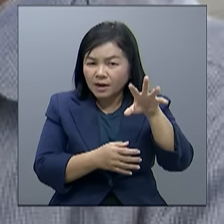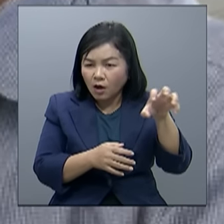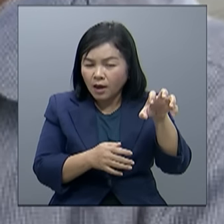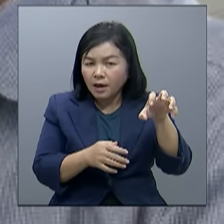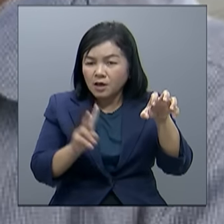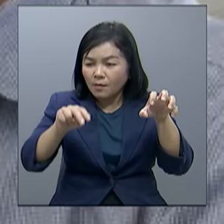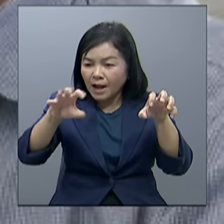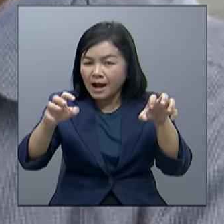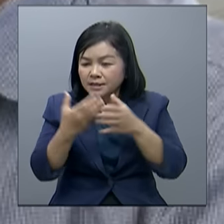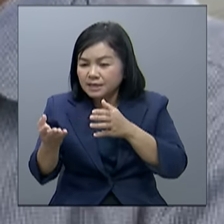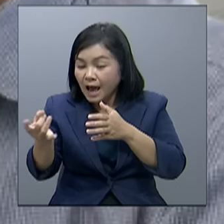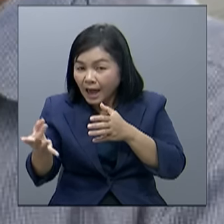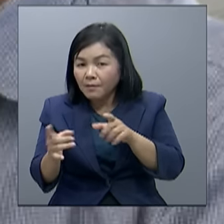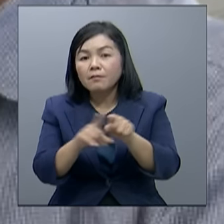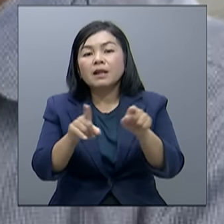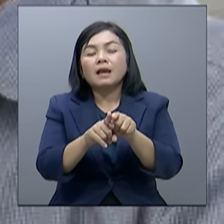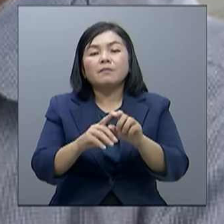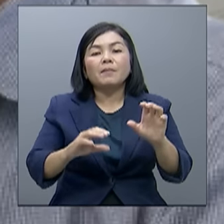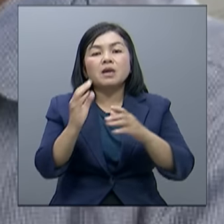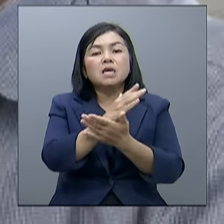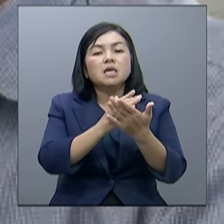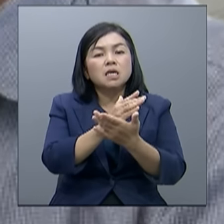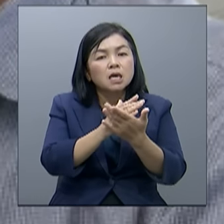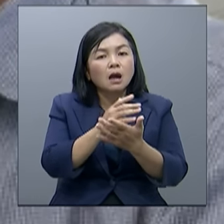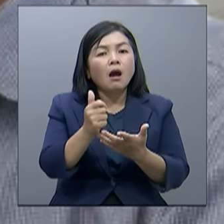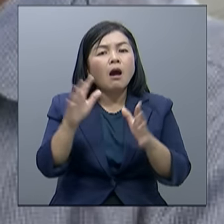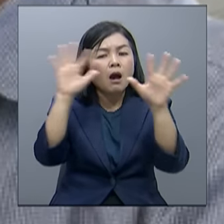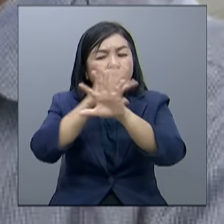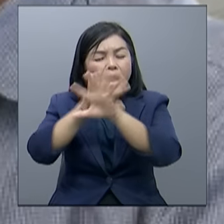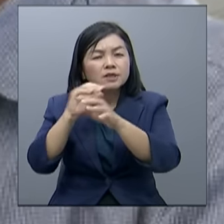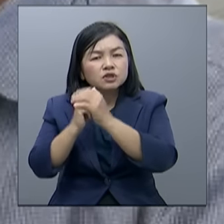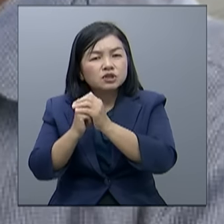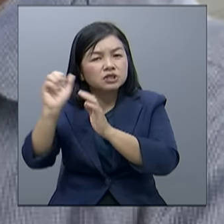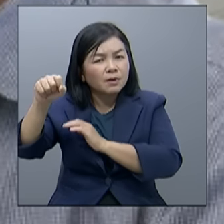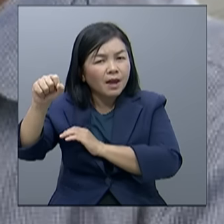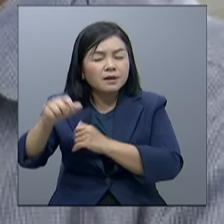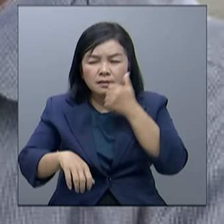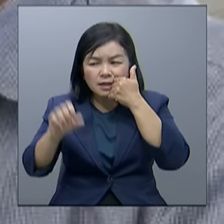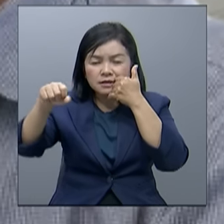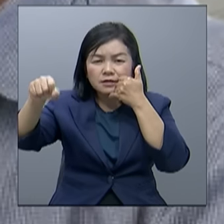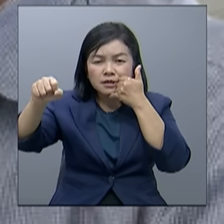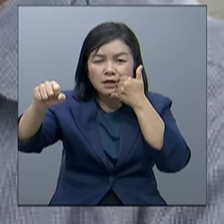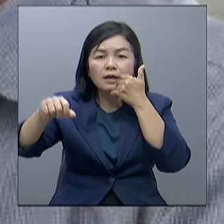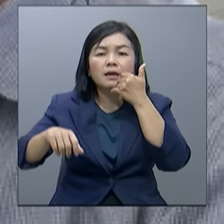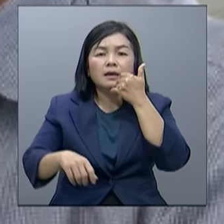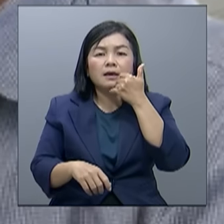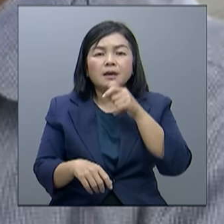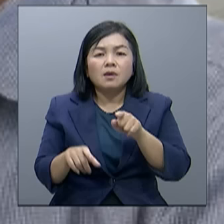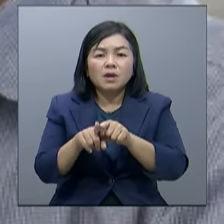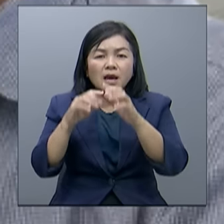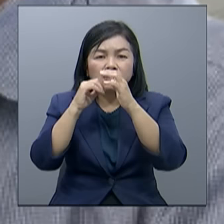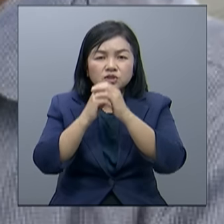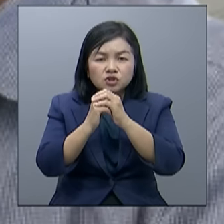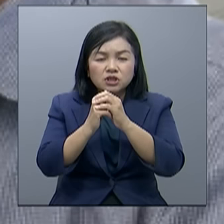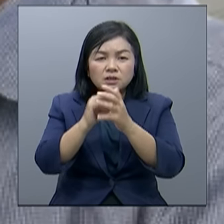บพยายามปรับโควต้านิดนึง แบบที่จีนทำใช่ไหมคะอาจารย์หนู ทำเพราะสเปนคือจีนเขาจะมีตาราง